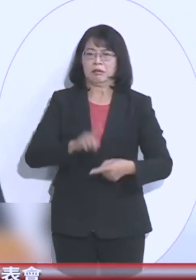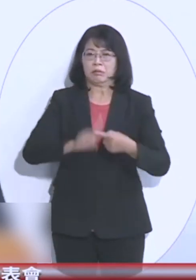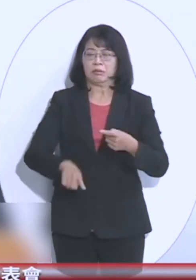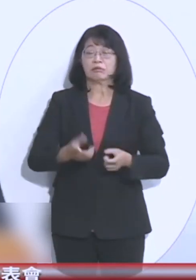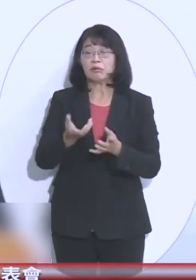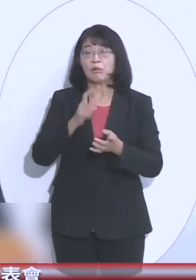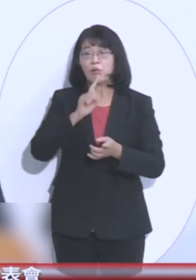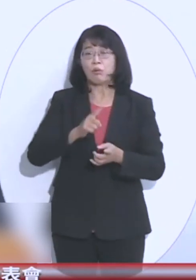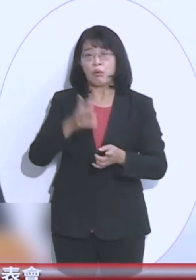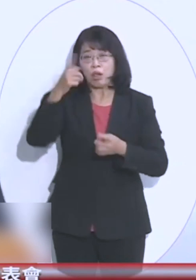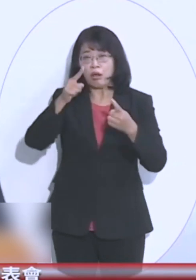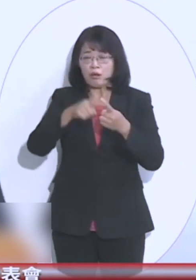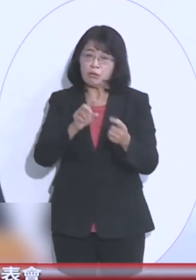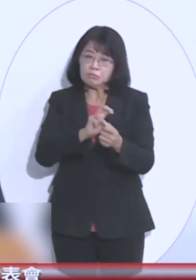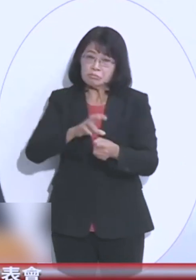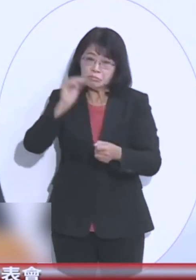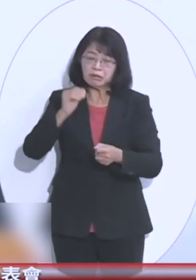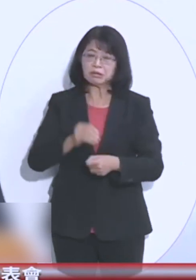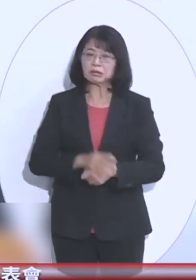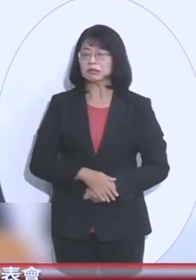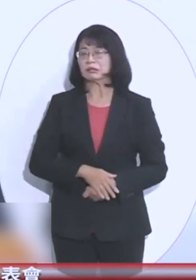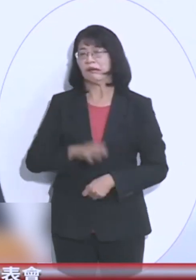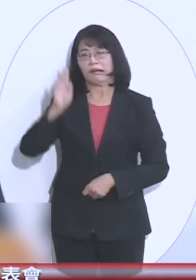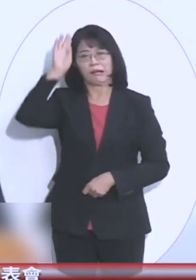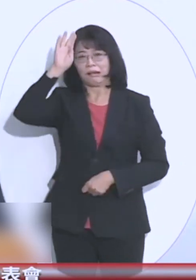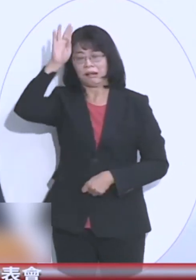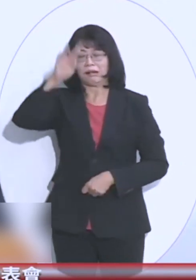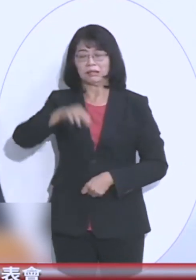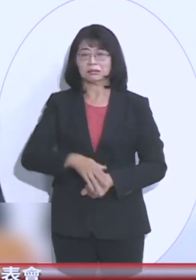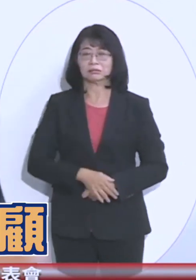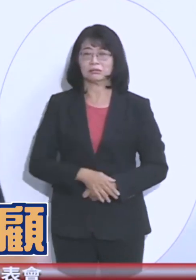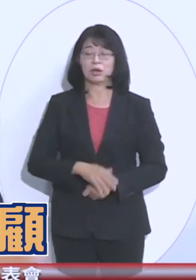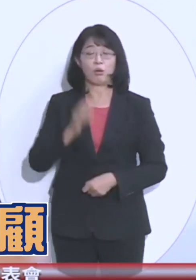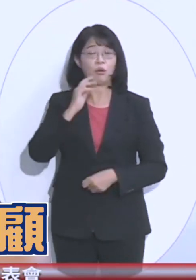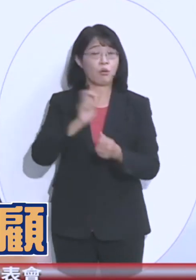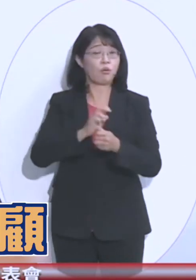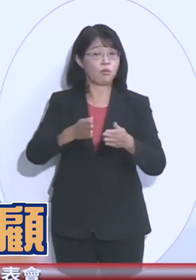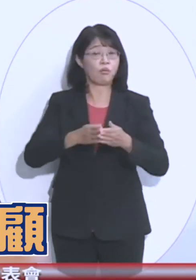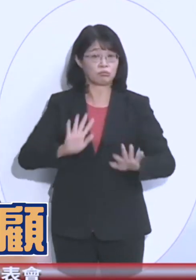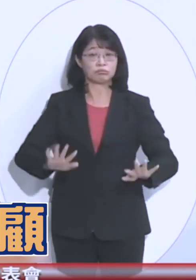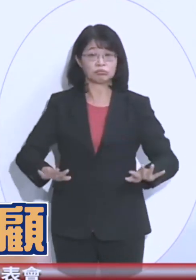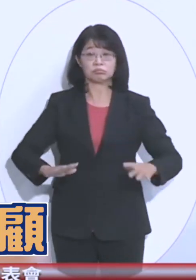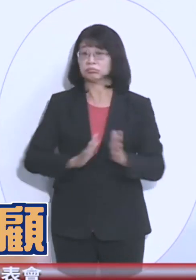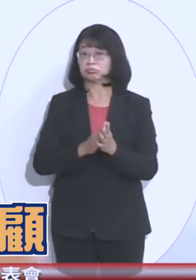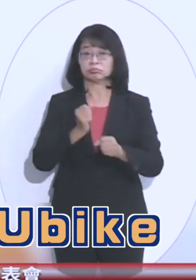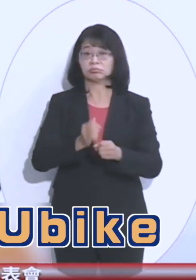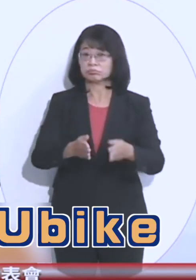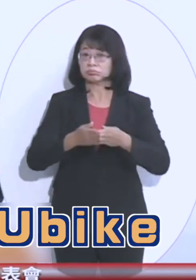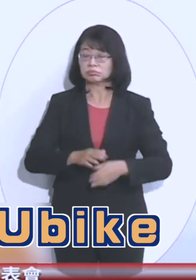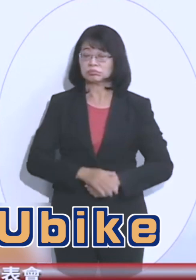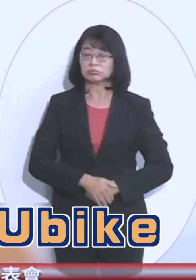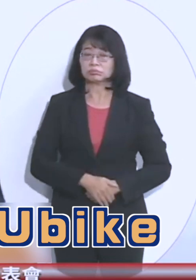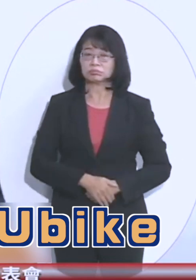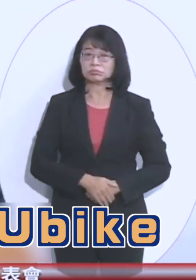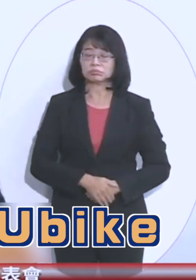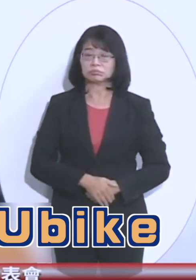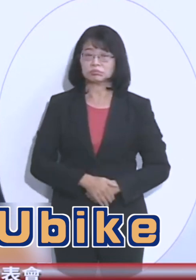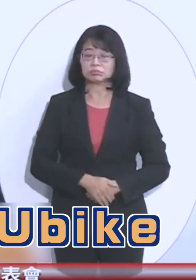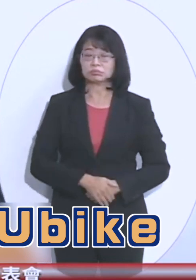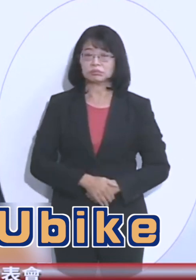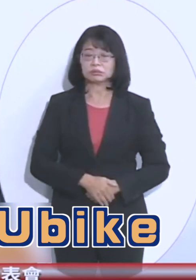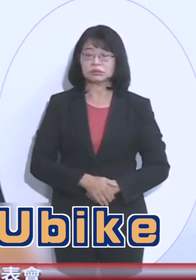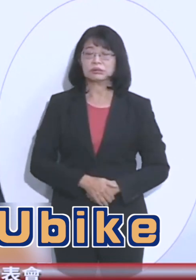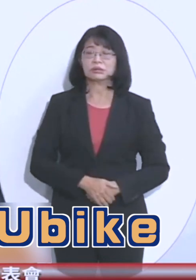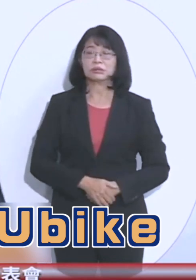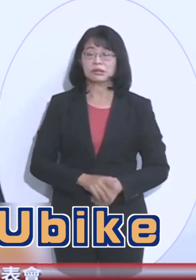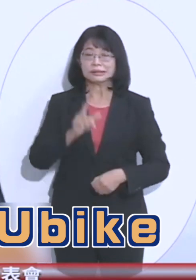人，我是来讲的听听就好。若要照顾，即马就会当照顾。我讲 T bike 要改